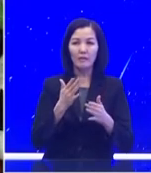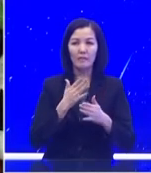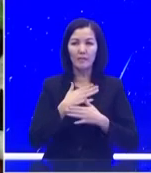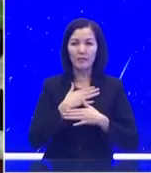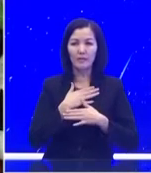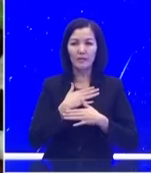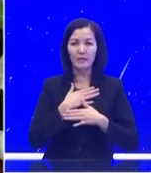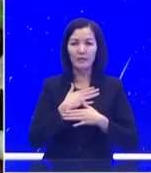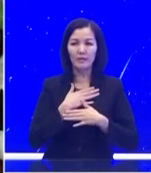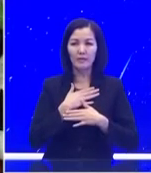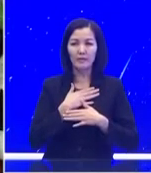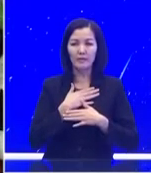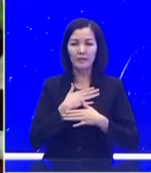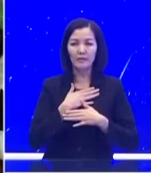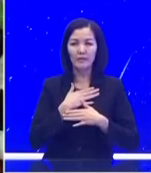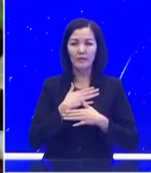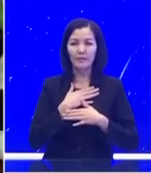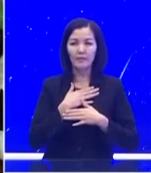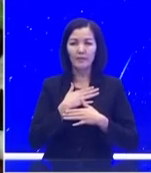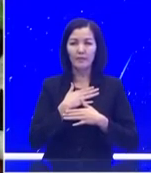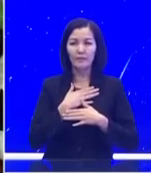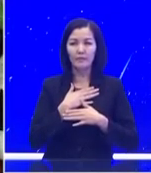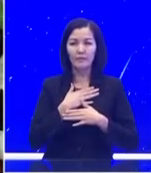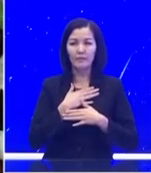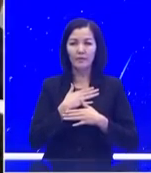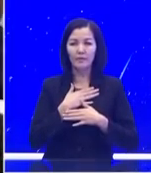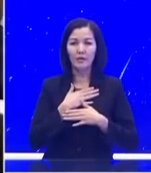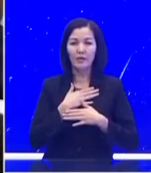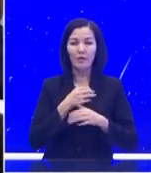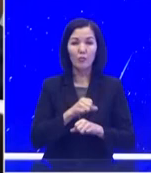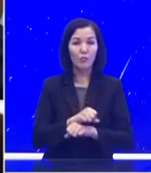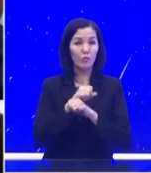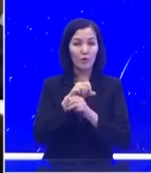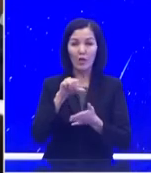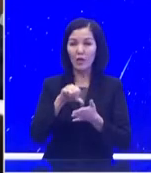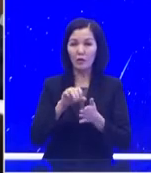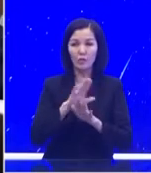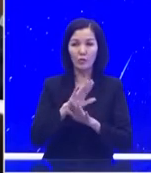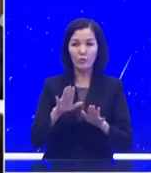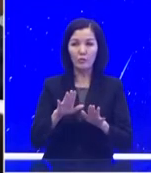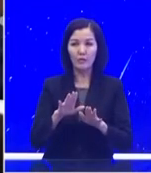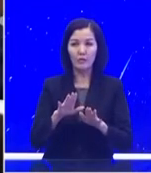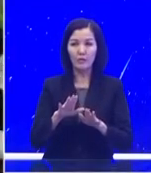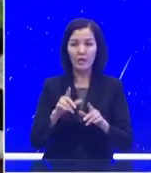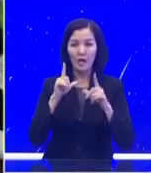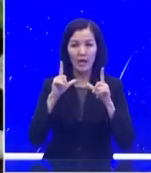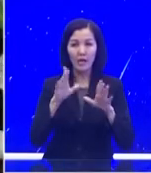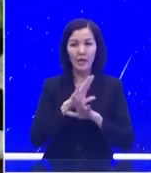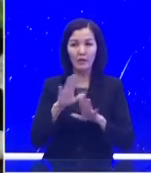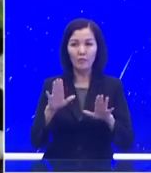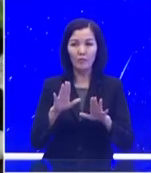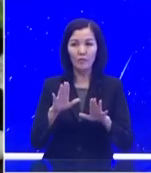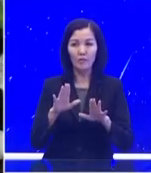отырма, ендеше біз оянайық. Ояну деген ұрандап алаңға шығып, я болмаса кейбір мерекелердегідей алаулатып жалаулатып байғайлайтын